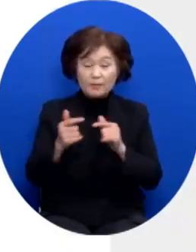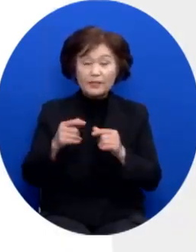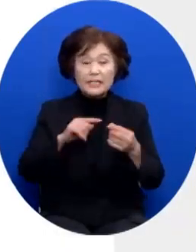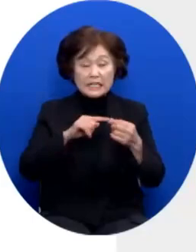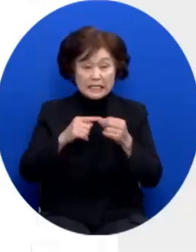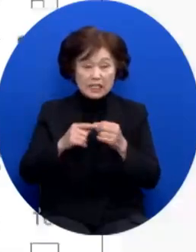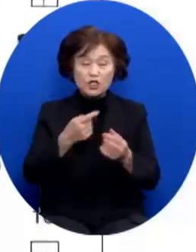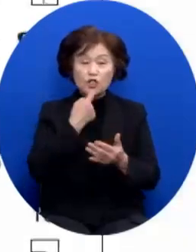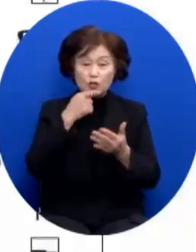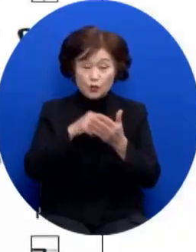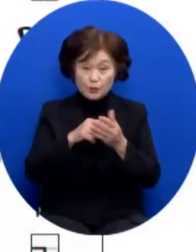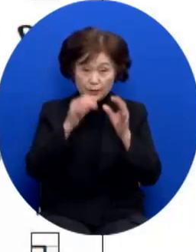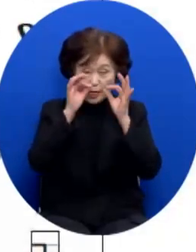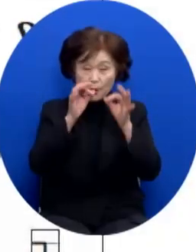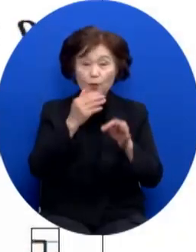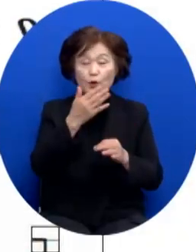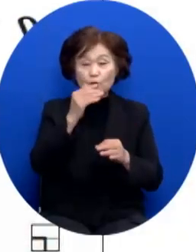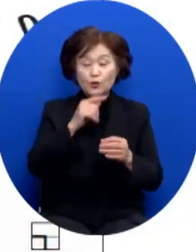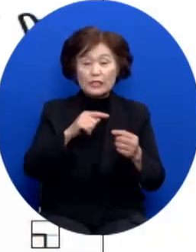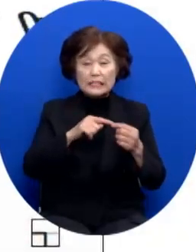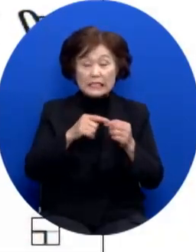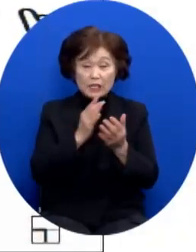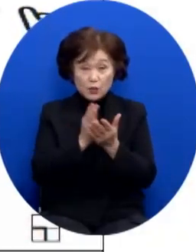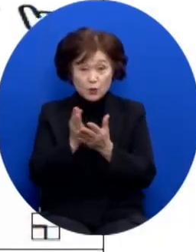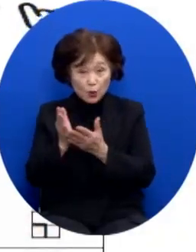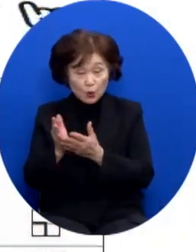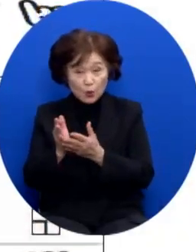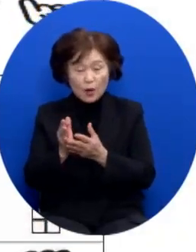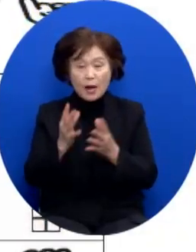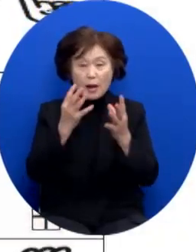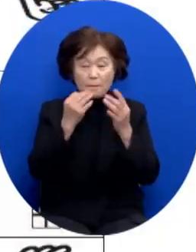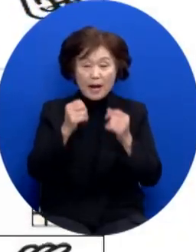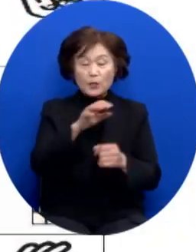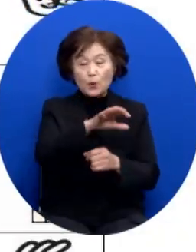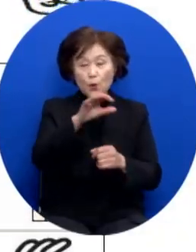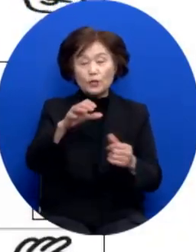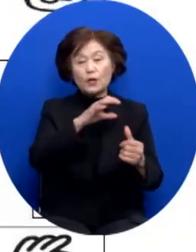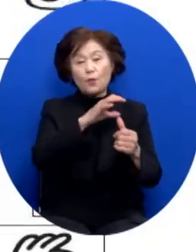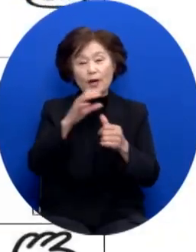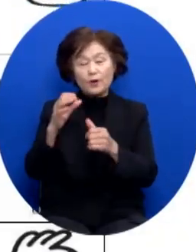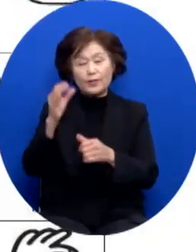있도록 만든 무료 글꼴인 만큼 많은 곳에서 활용될 수 있길 바란다고 전했습니다.